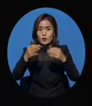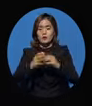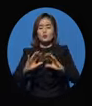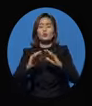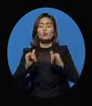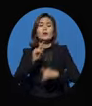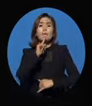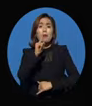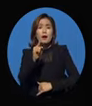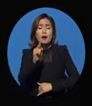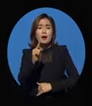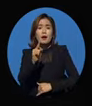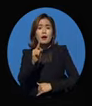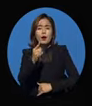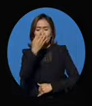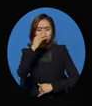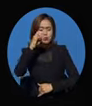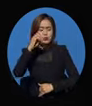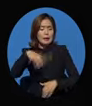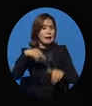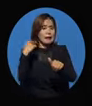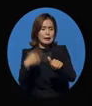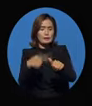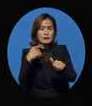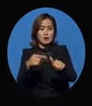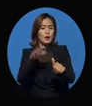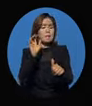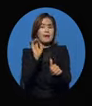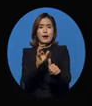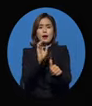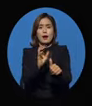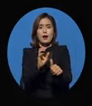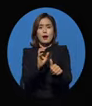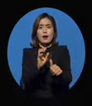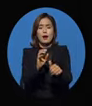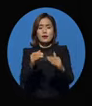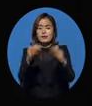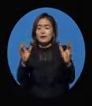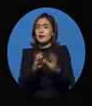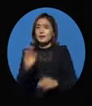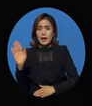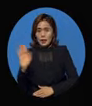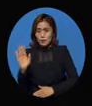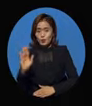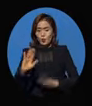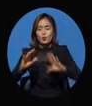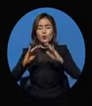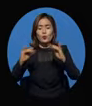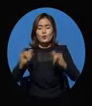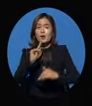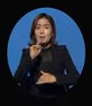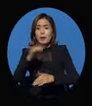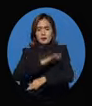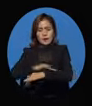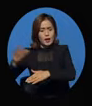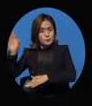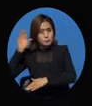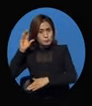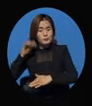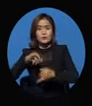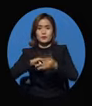목소리를 무시하고 가르치려 하고 훈계 하려는 민주당이 아니라 국민의 목소리를 겸허하게 수렴하게